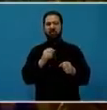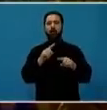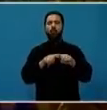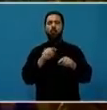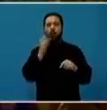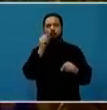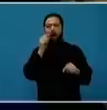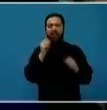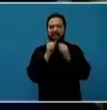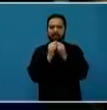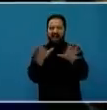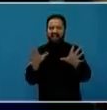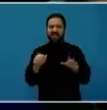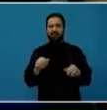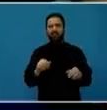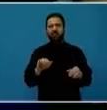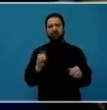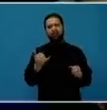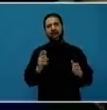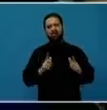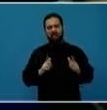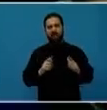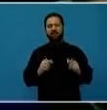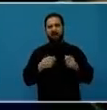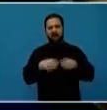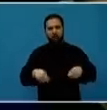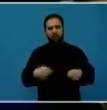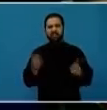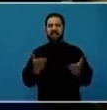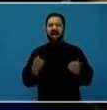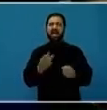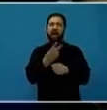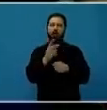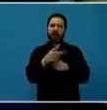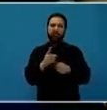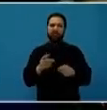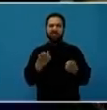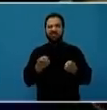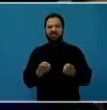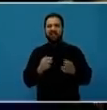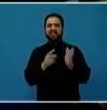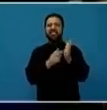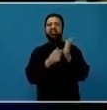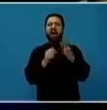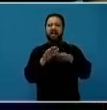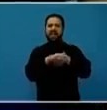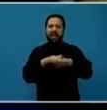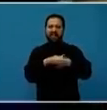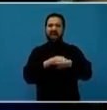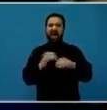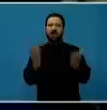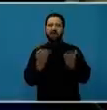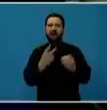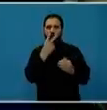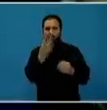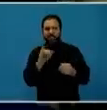lui ca cei care îi greșesc să vină și să-și ceară iertare. Și această așteptare și această bunătate pe care o vedem prezentă